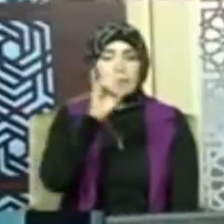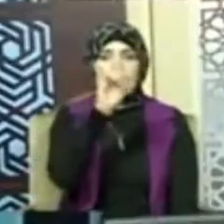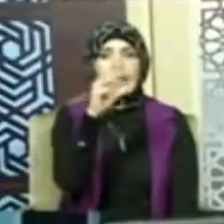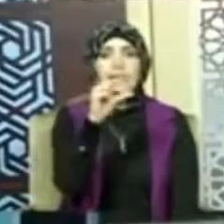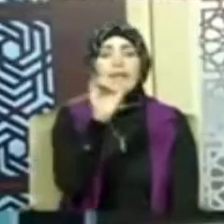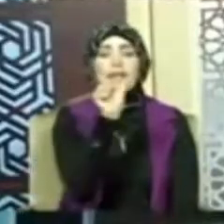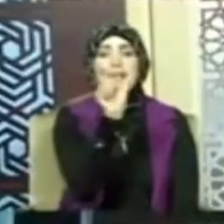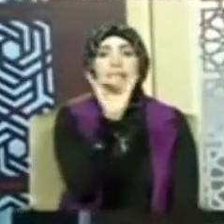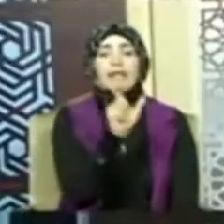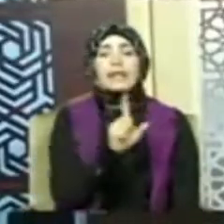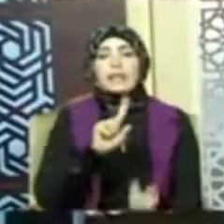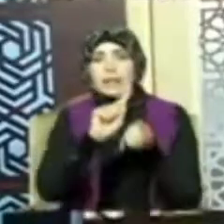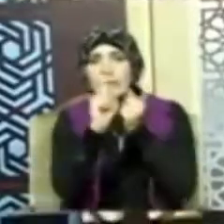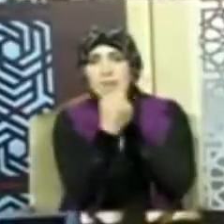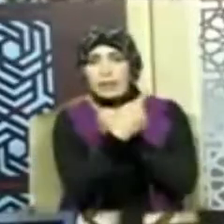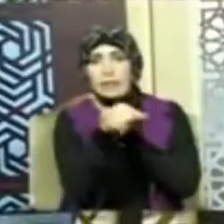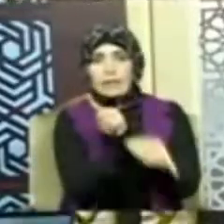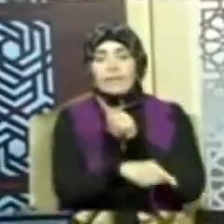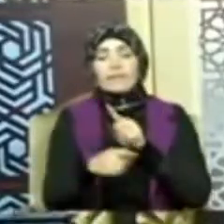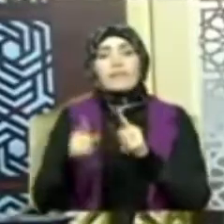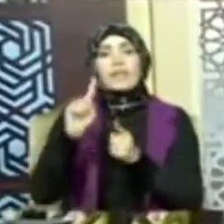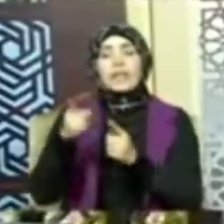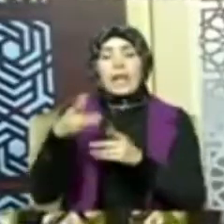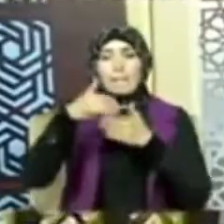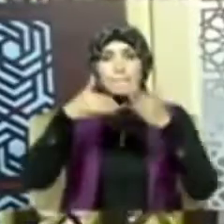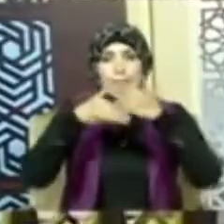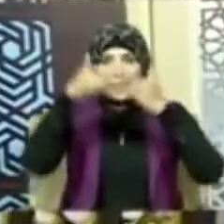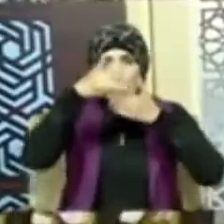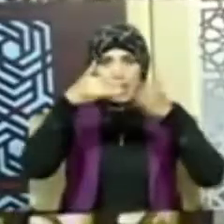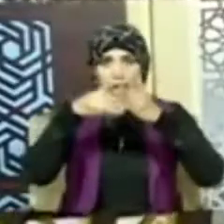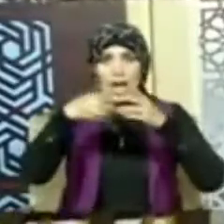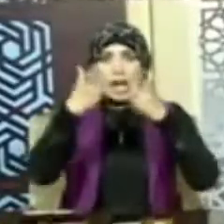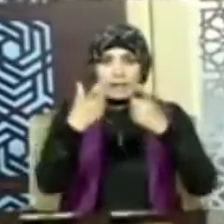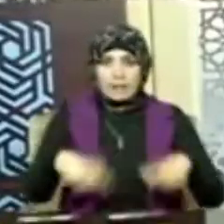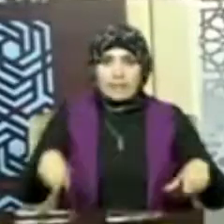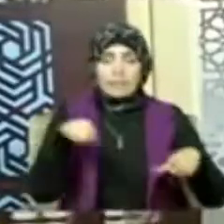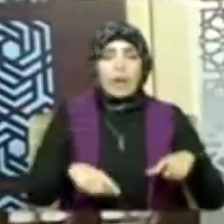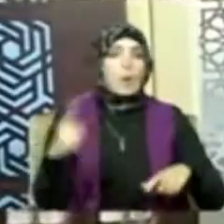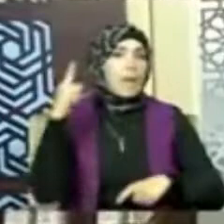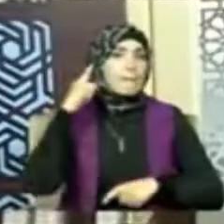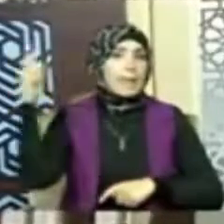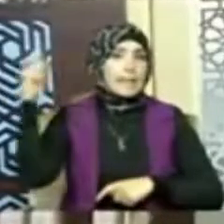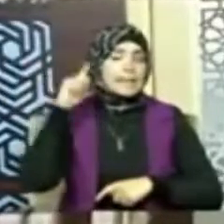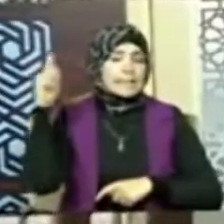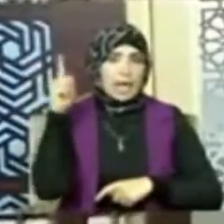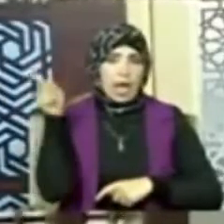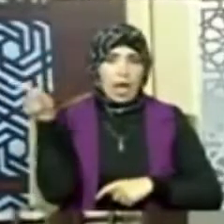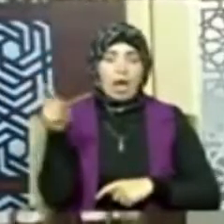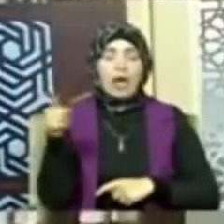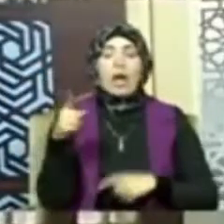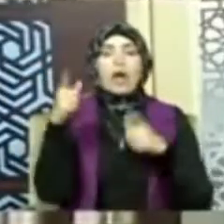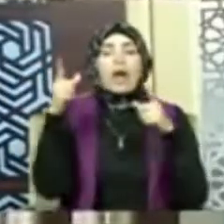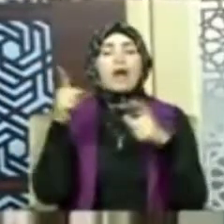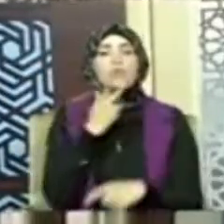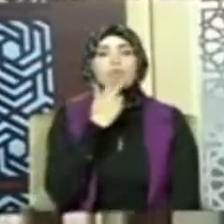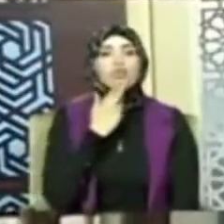حيث التحول إلى بناء الدولة بالمدينة المنورة